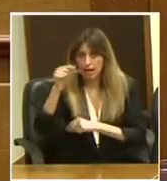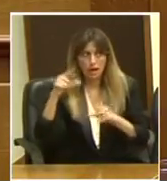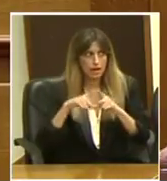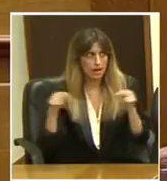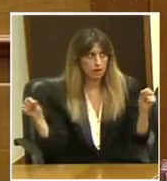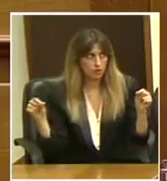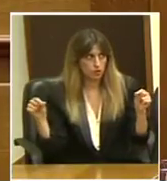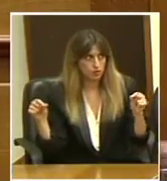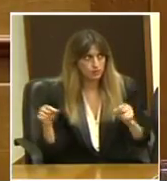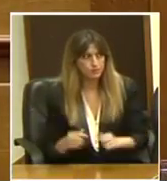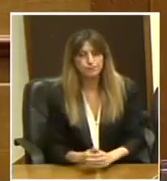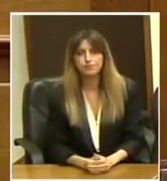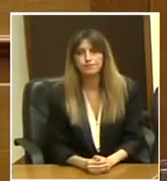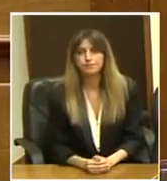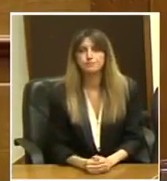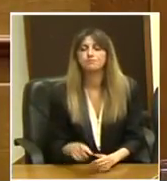Εδώ